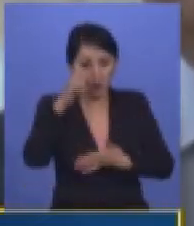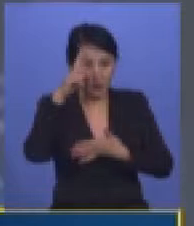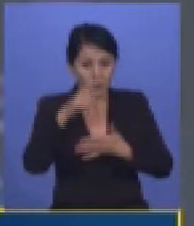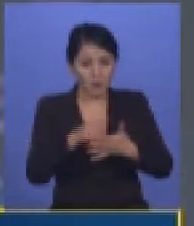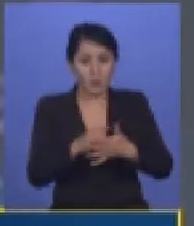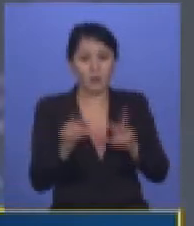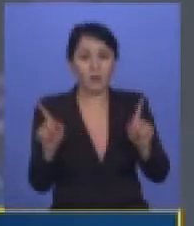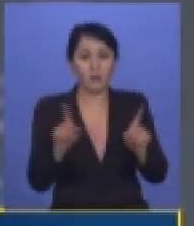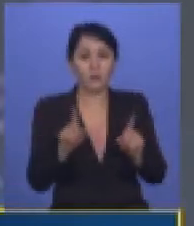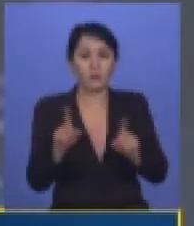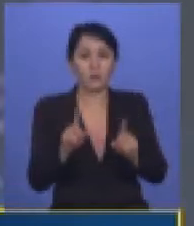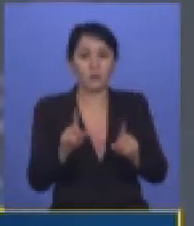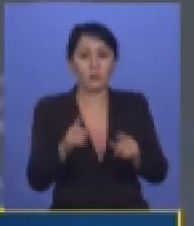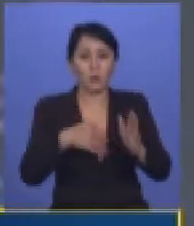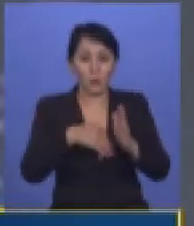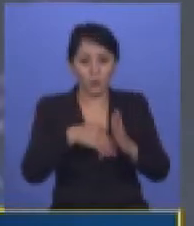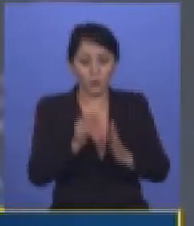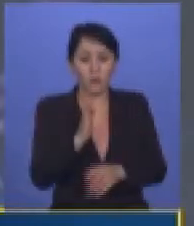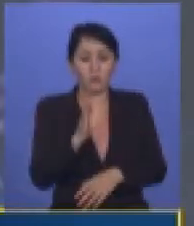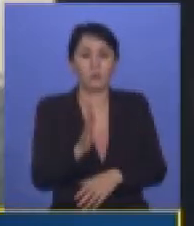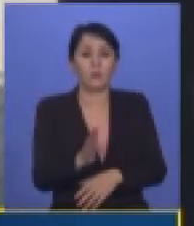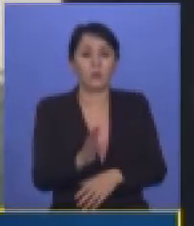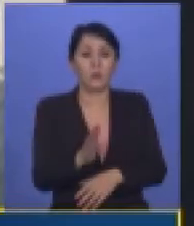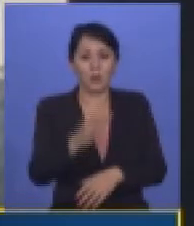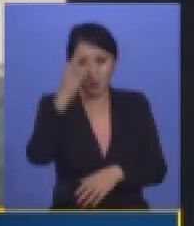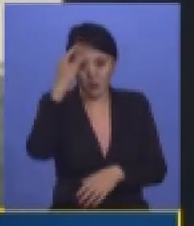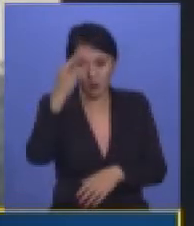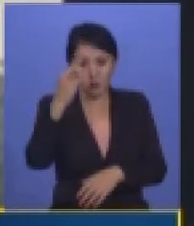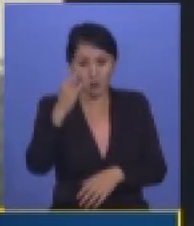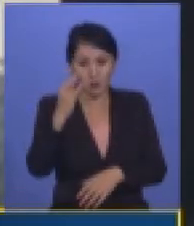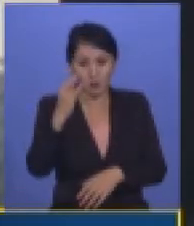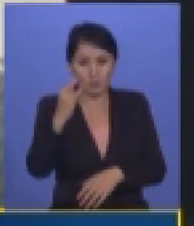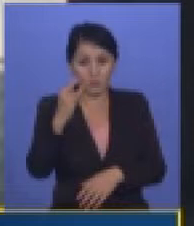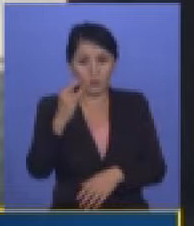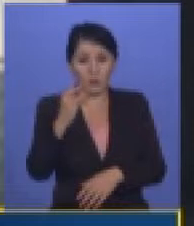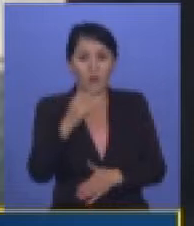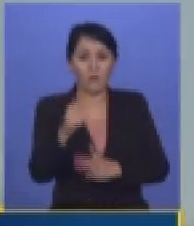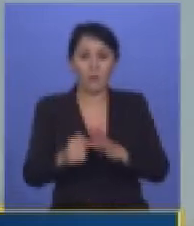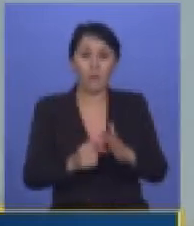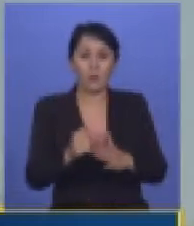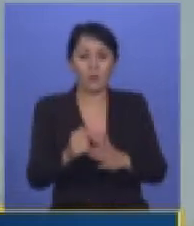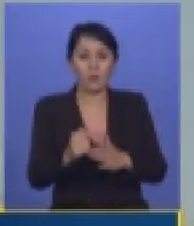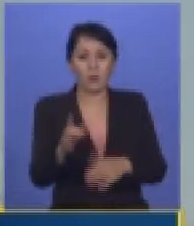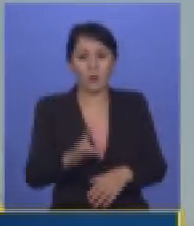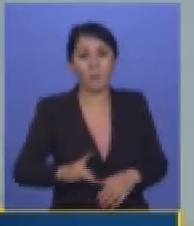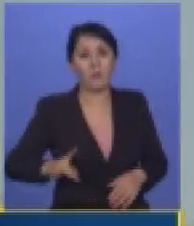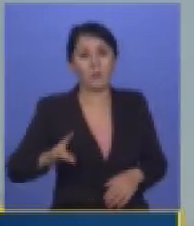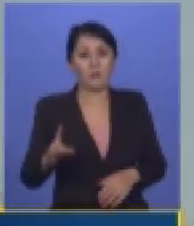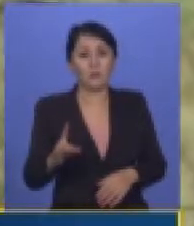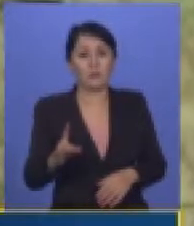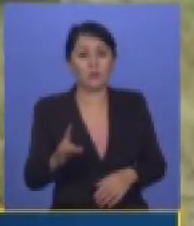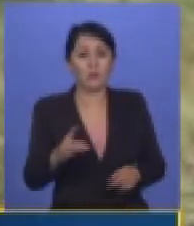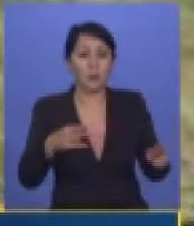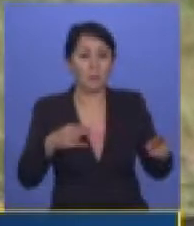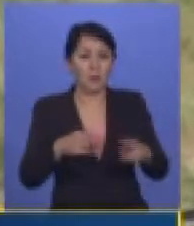что должным образом улучшаться в этой части Казахстана, в частности, в самом городе. Өңір өндіріске байлаулы,